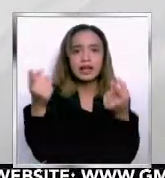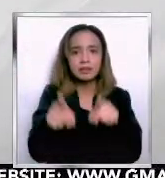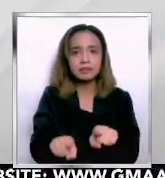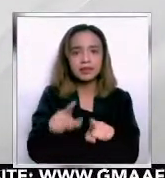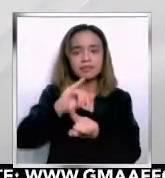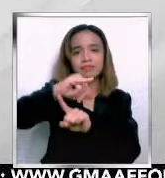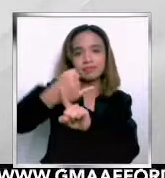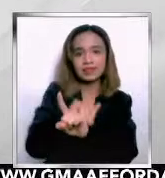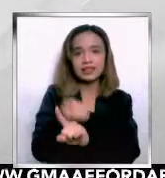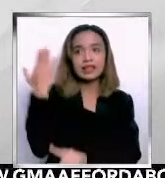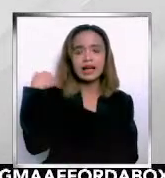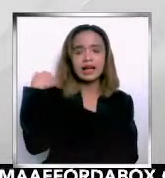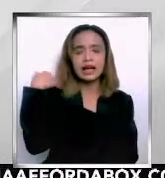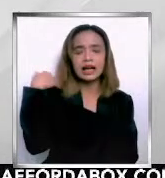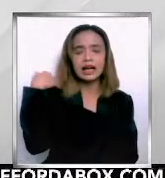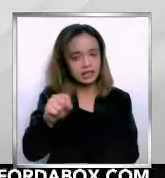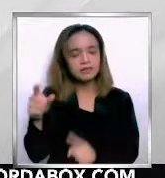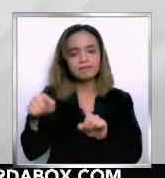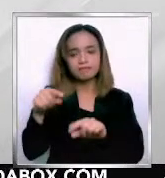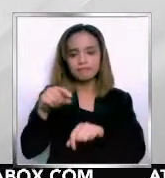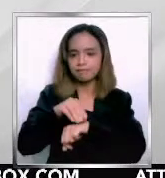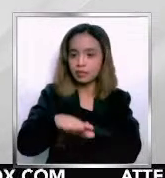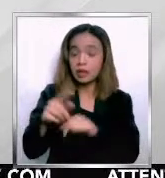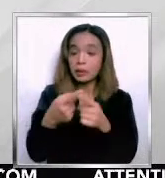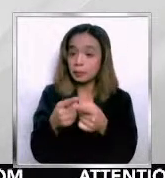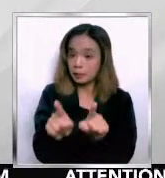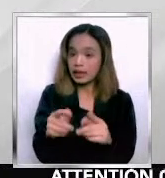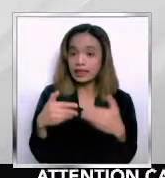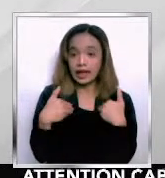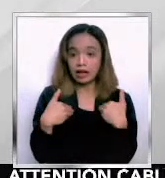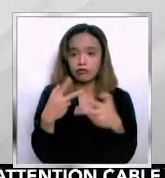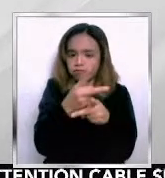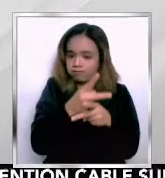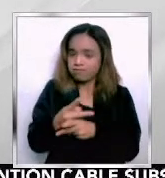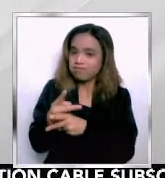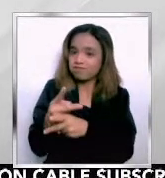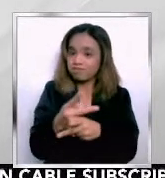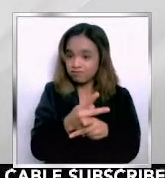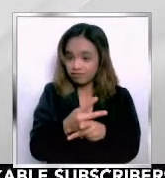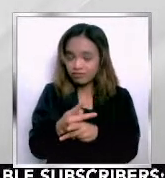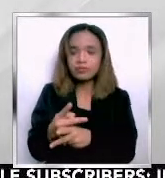pero dahil meron pa rin naman tayong wall of immunity kahit pa paano,